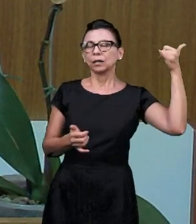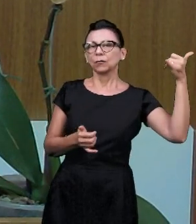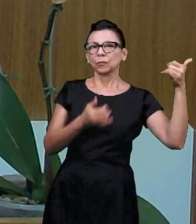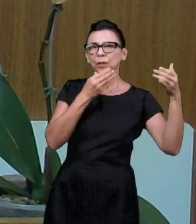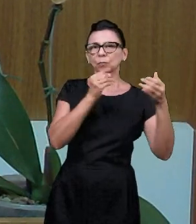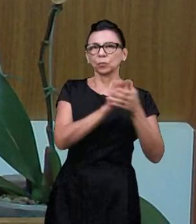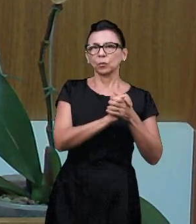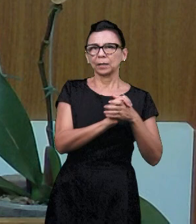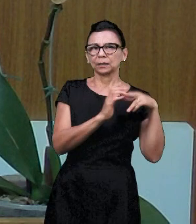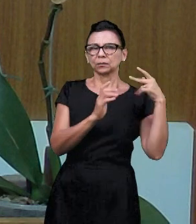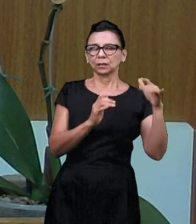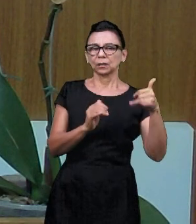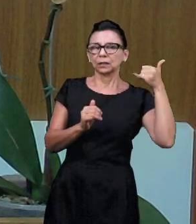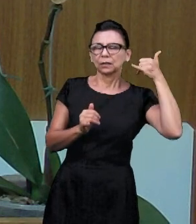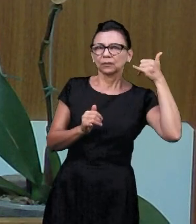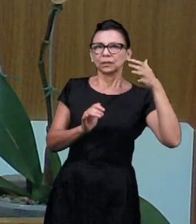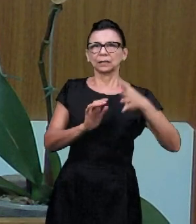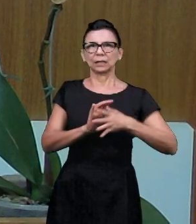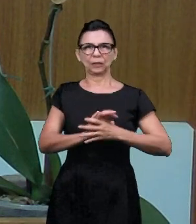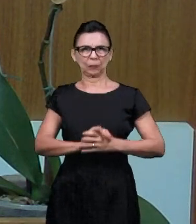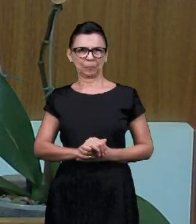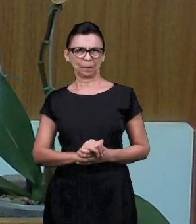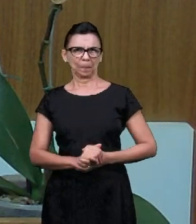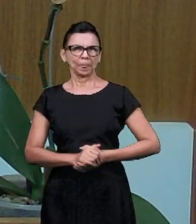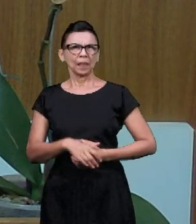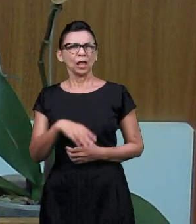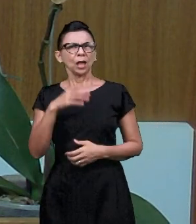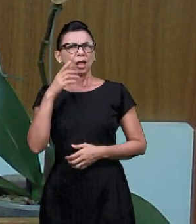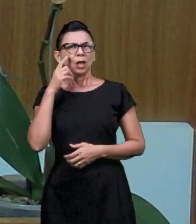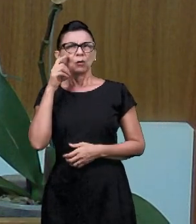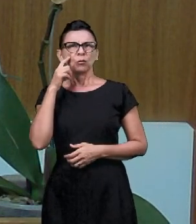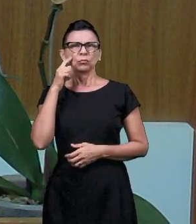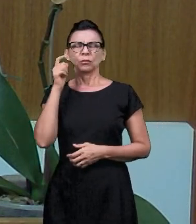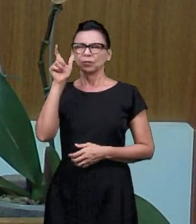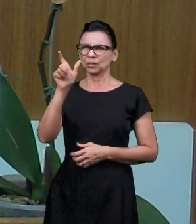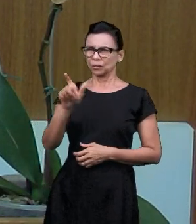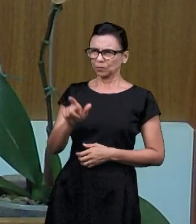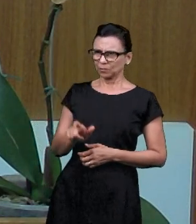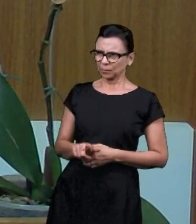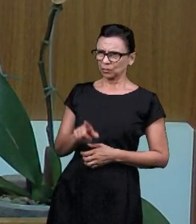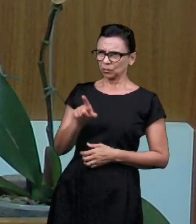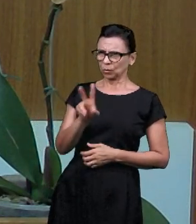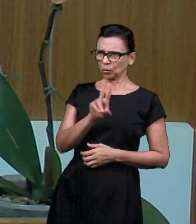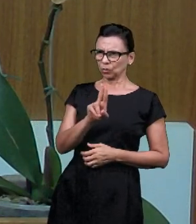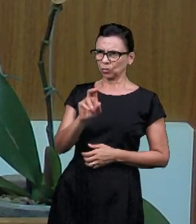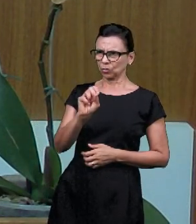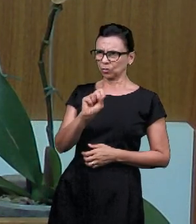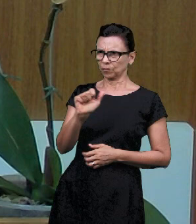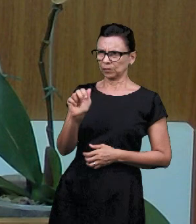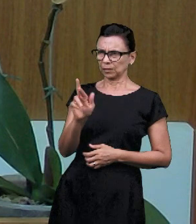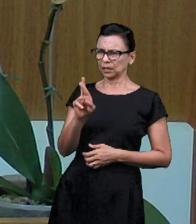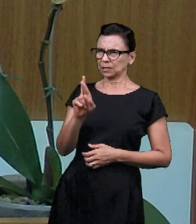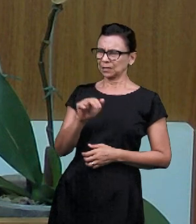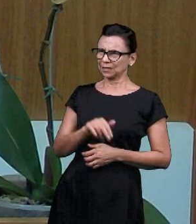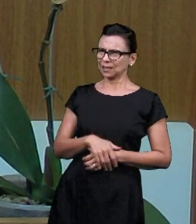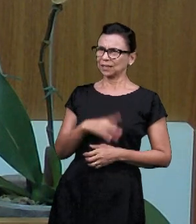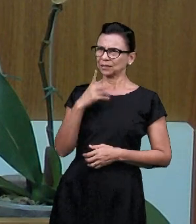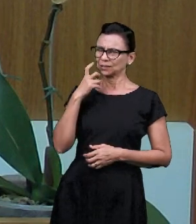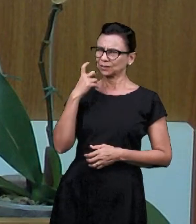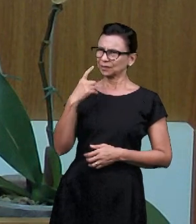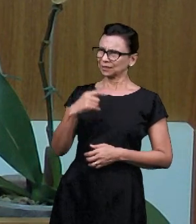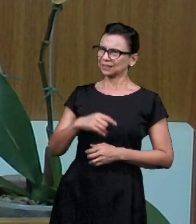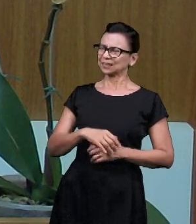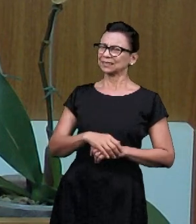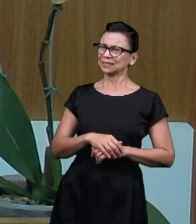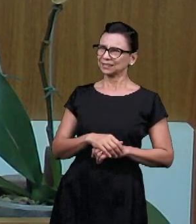Sarah, ça m'attire beaucoup par le nom. Pourquoi? Il paraît que ce sont des personnes que je